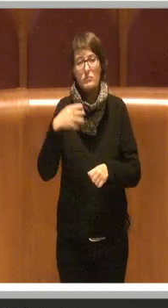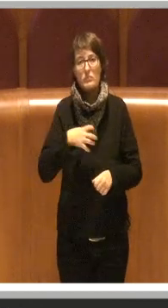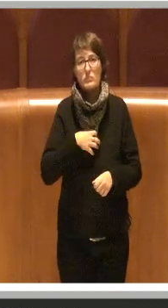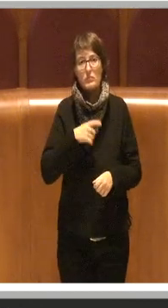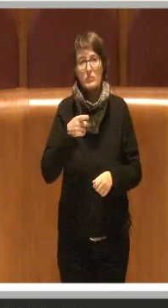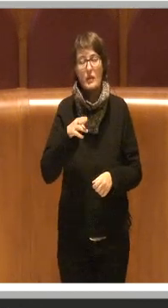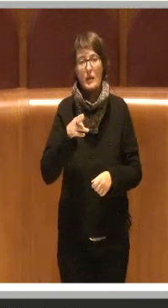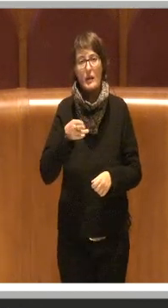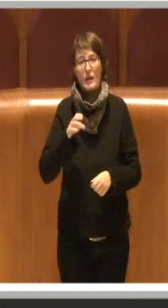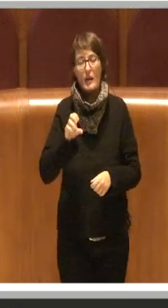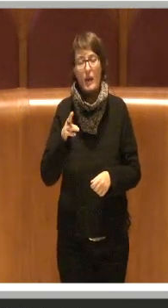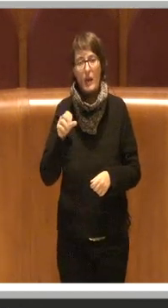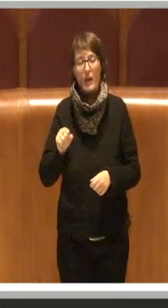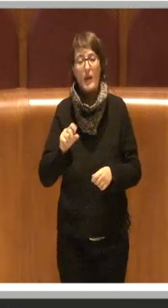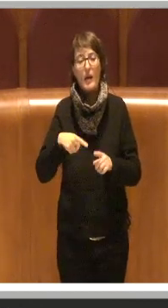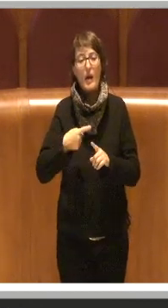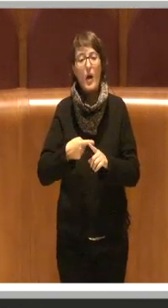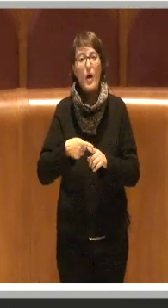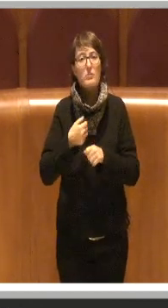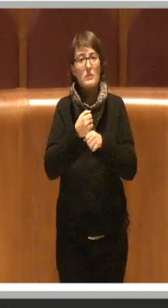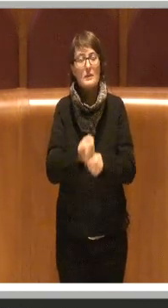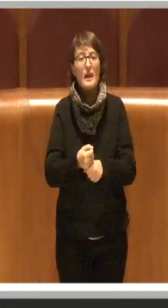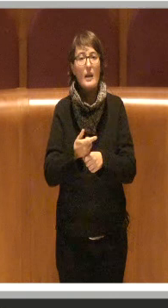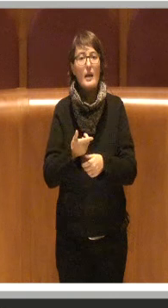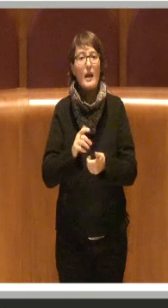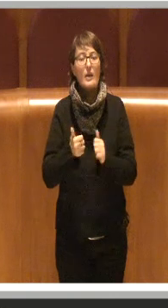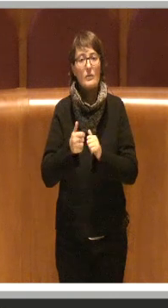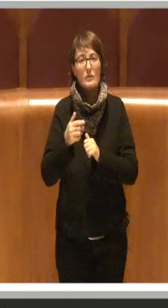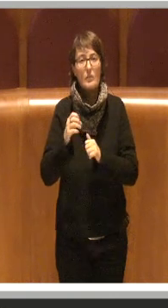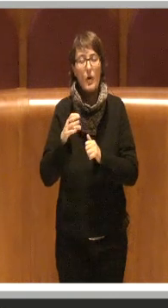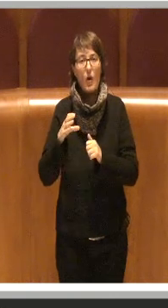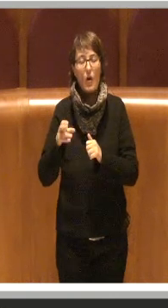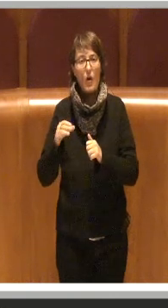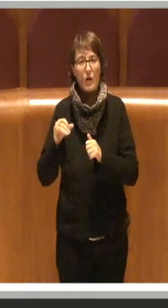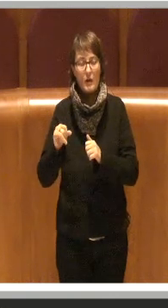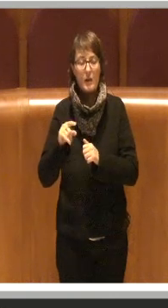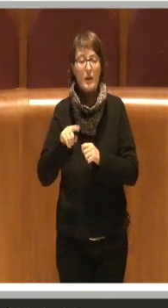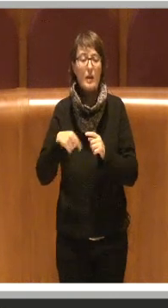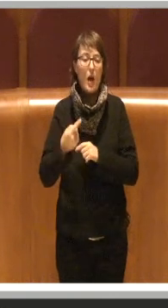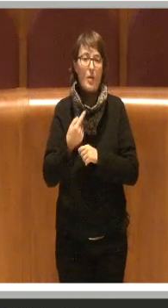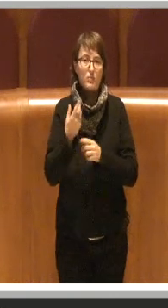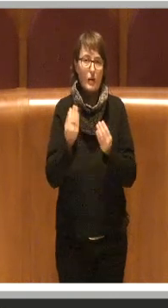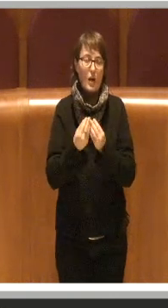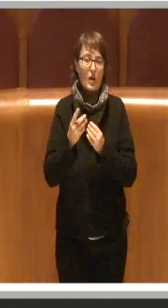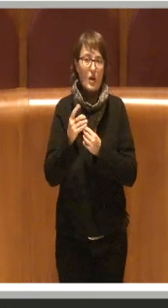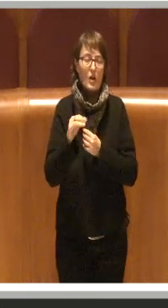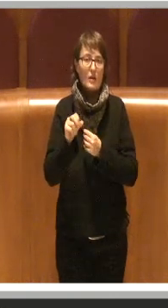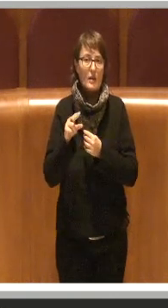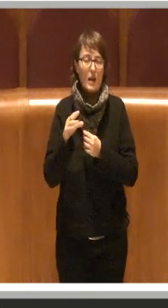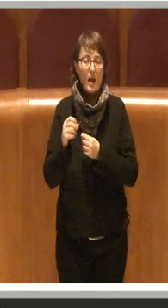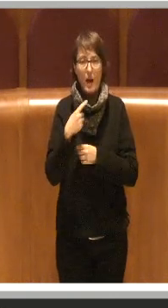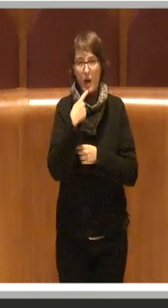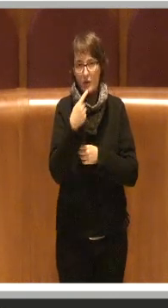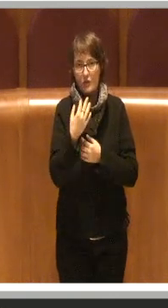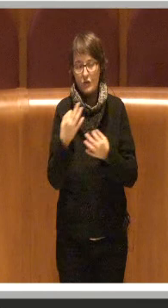e dell'allora delegato allo sport Cochi. Poi, come diceva bene il collega Diario, sono emerse una serie